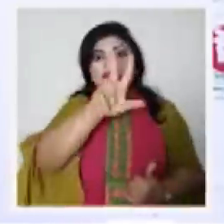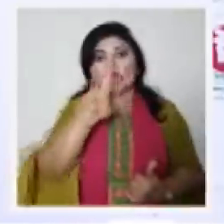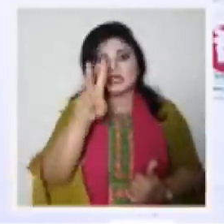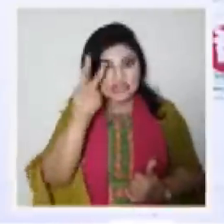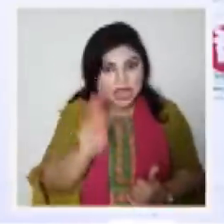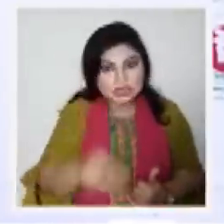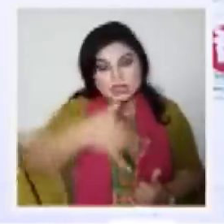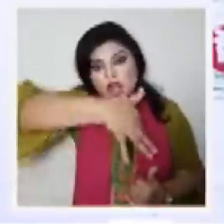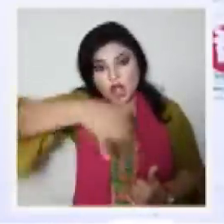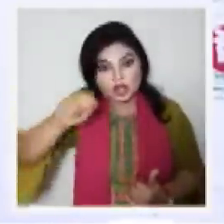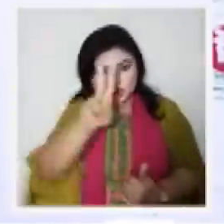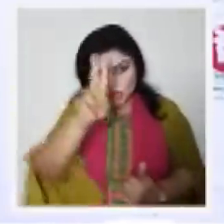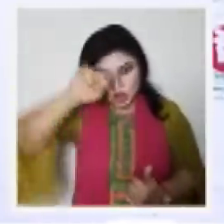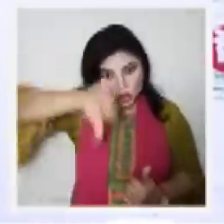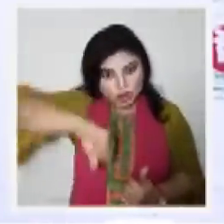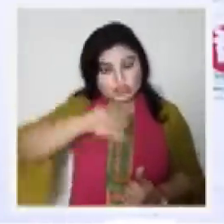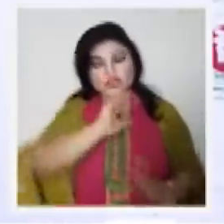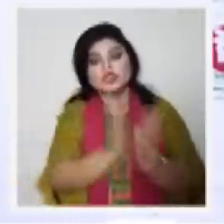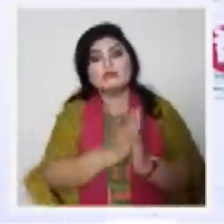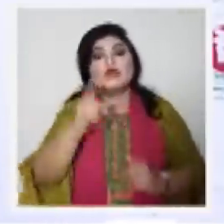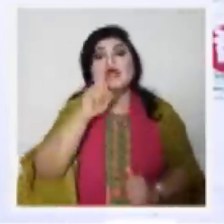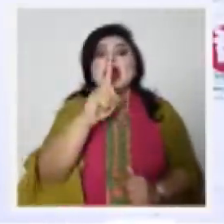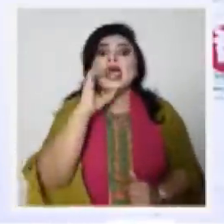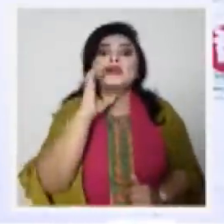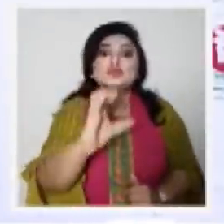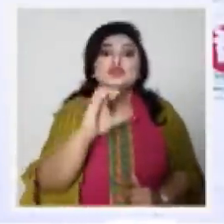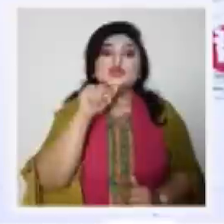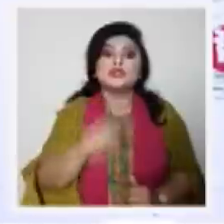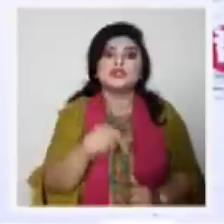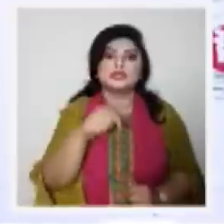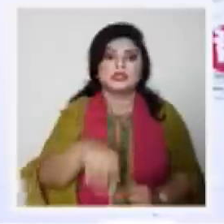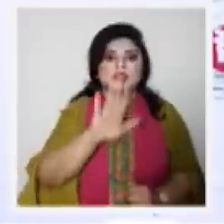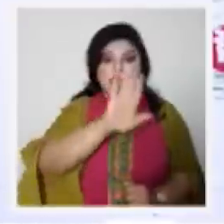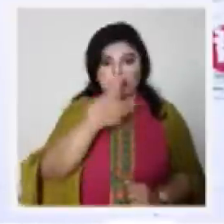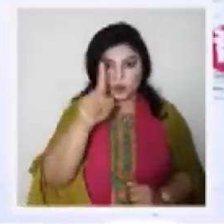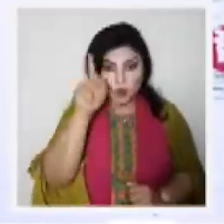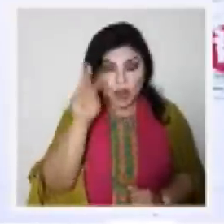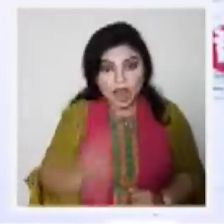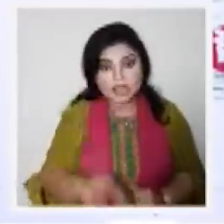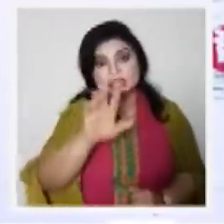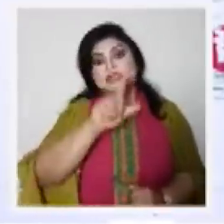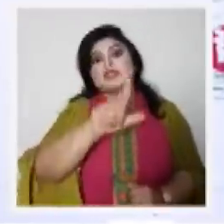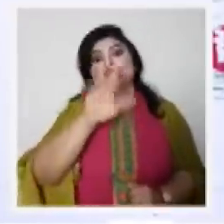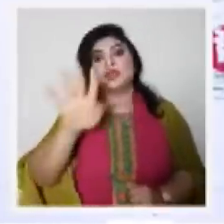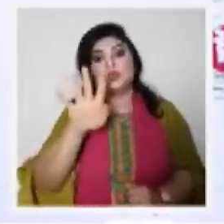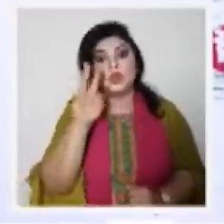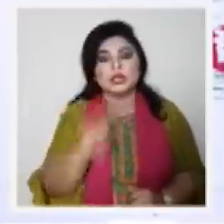মোট ফোন গ্রহণ করা হয়েছে 24 ঘন্টায় 81,134টি এবং এ পর্যন্ত ফোন গ্রহণ করা